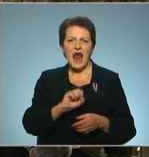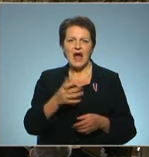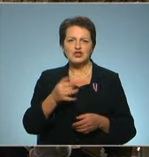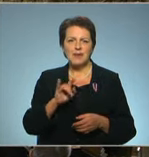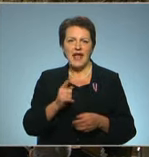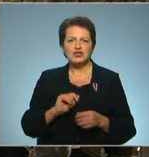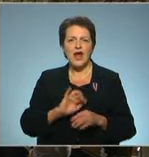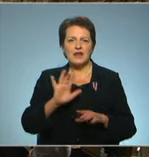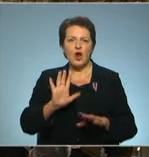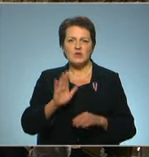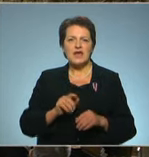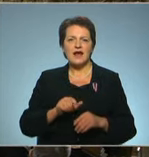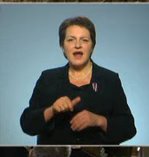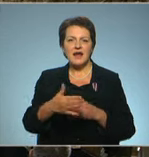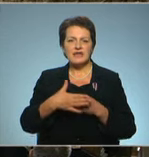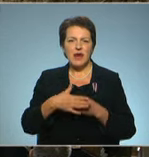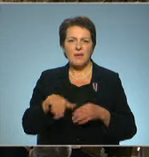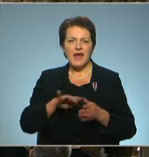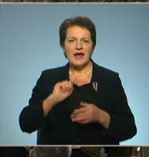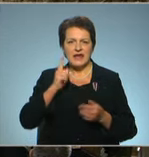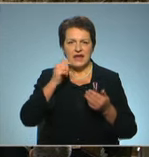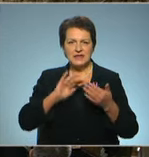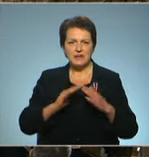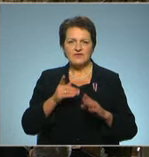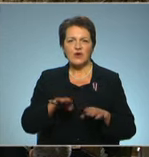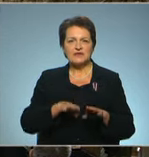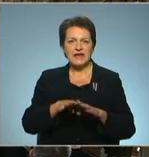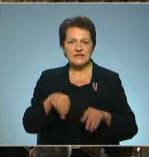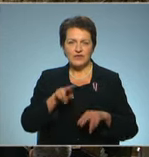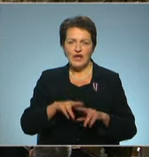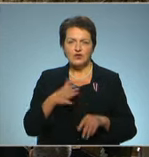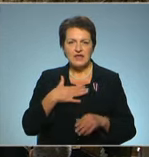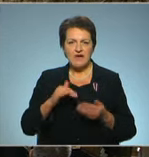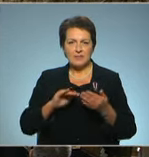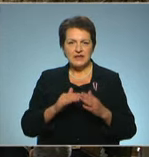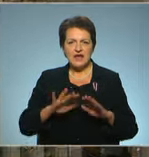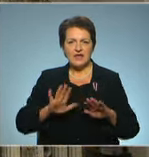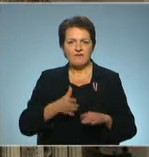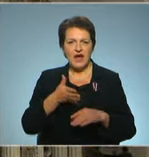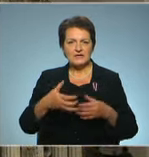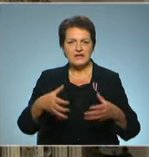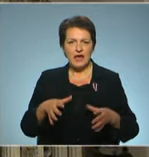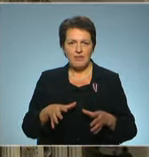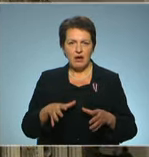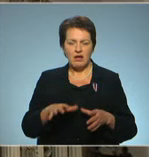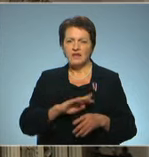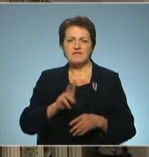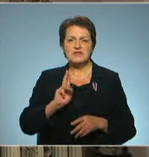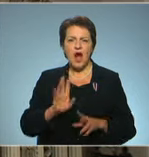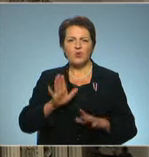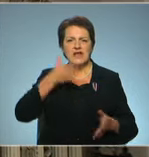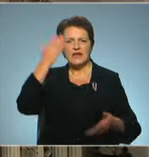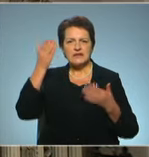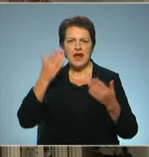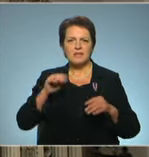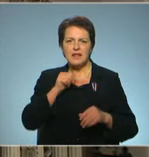uz krastmalu pie Rīgas pils vai uz līdzīgu vietu savā pilsētā vai ciemā. Nevis kā uz izklaidi, bet